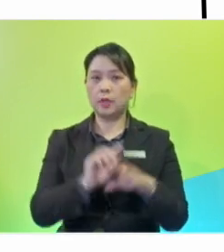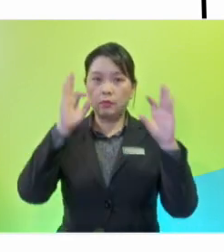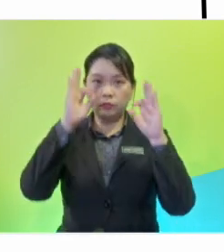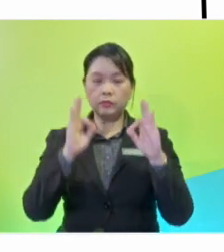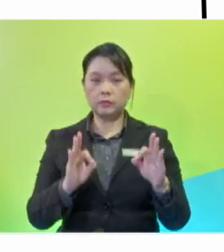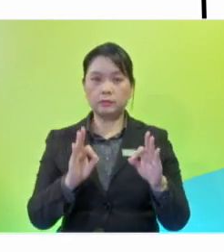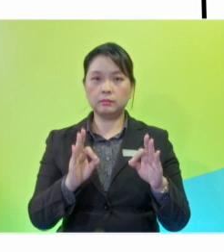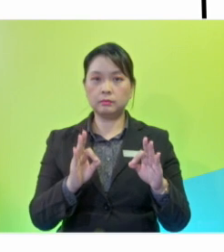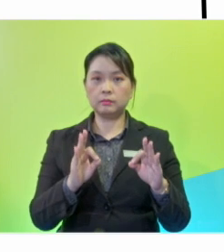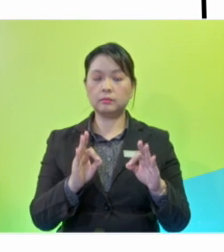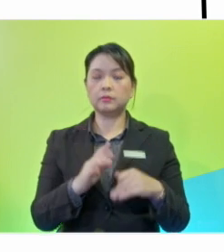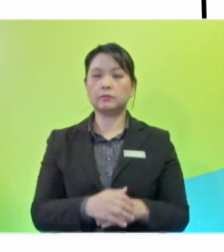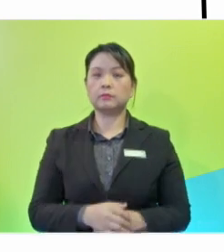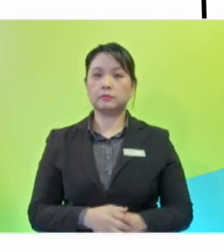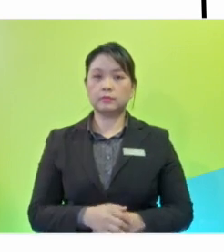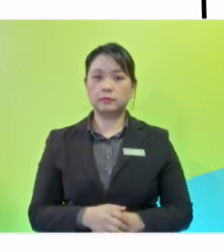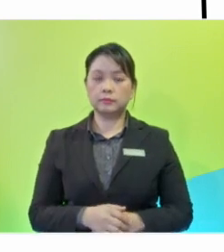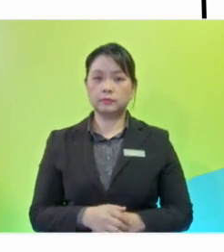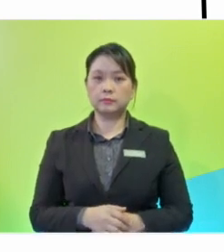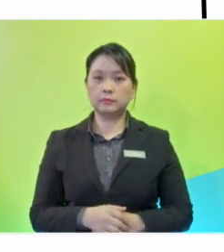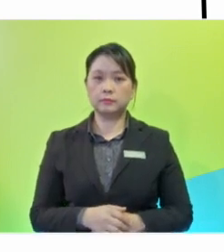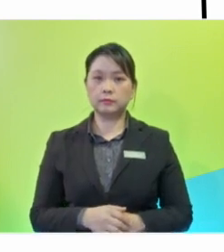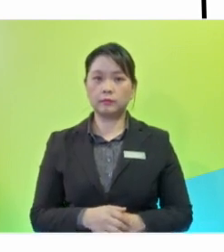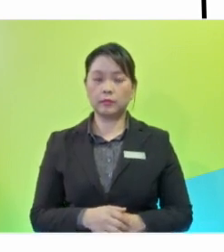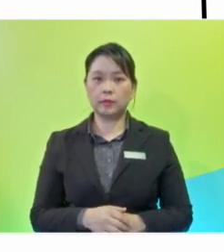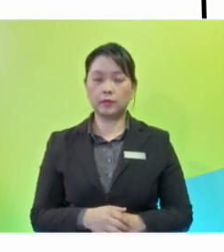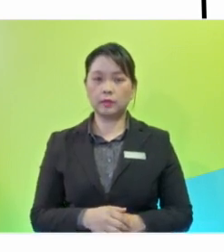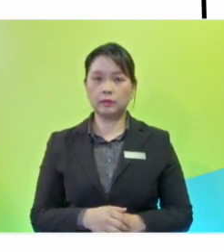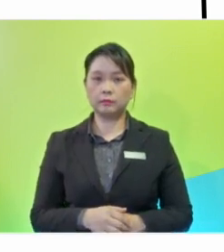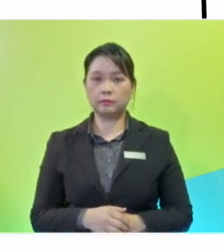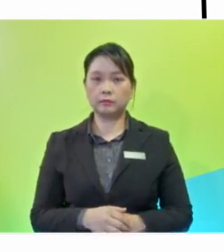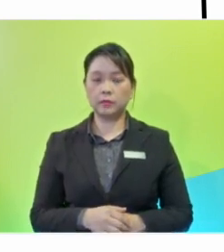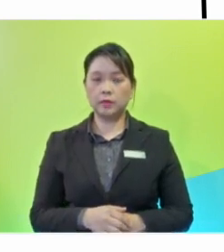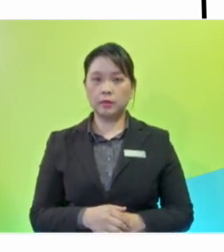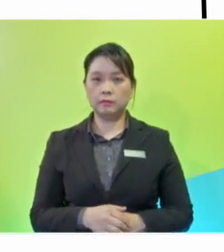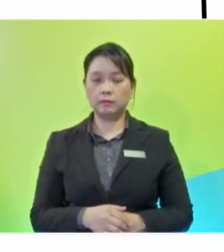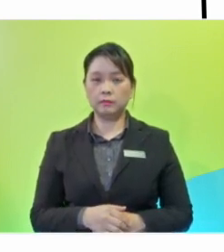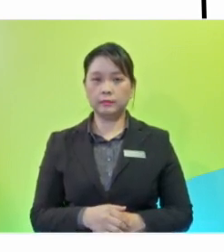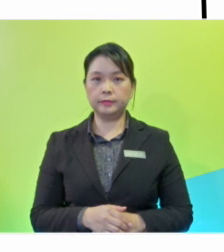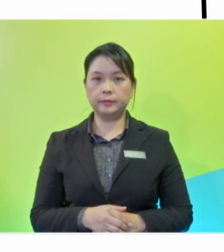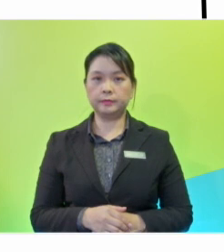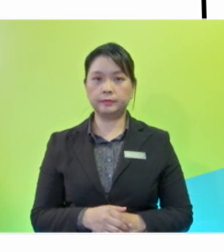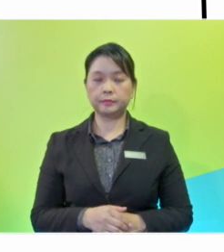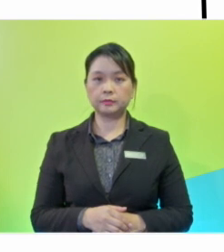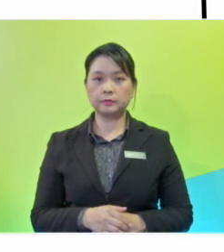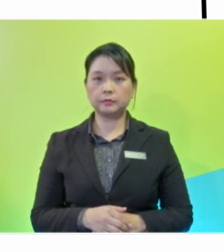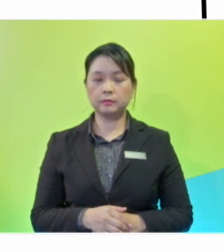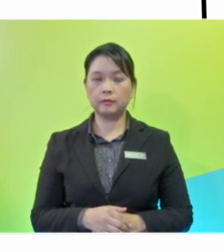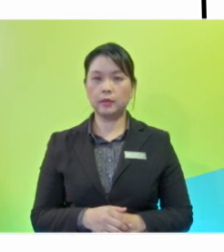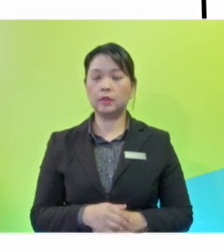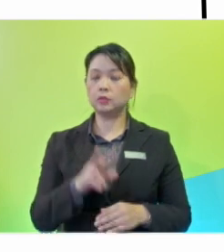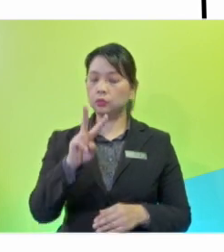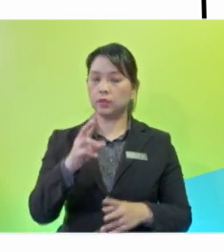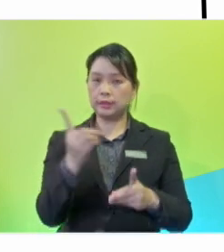yang mm2 kalau kamu ingat lagi Oke 2 daratkan dengan sebelah kanan 3 akan jarak yang sebelah kiri X